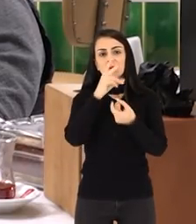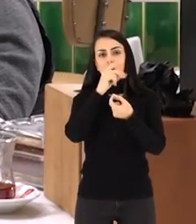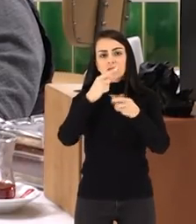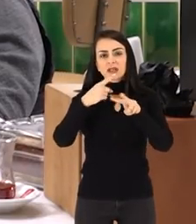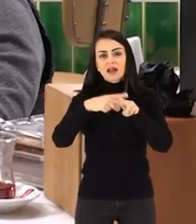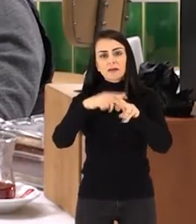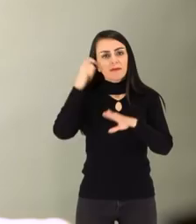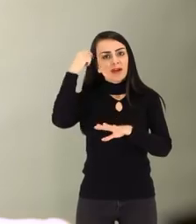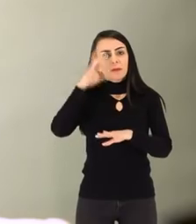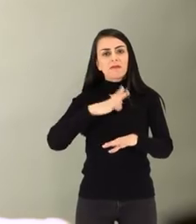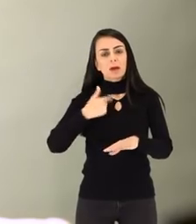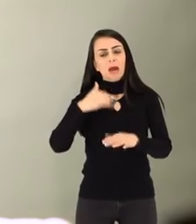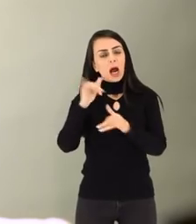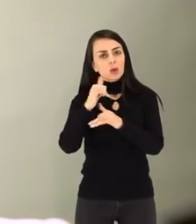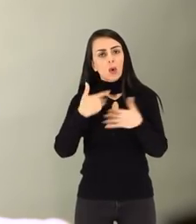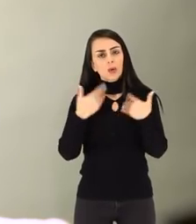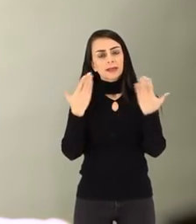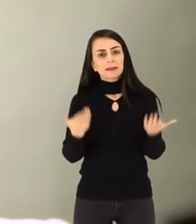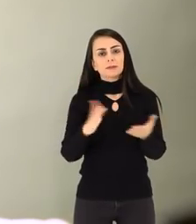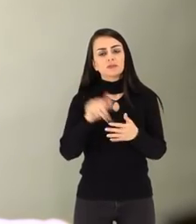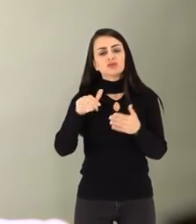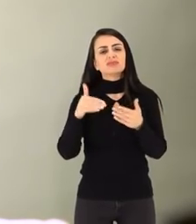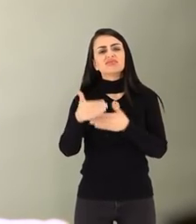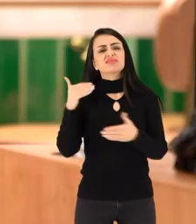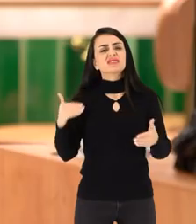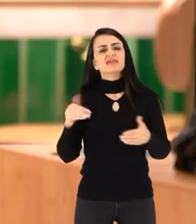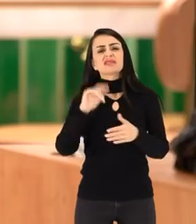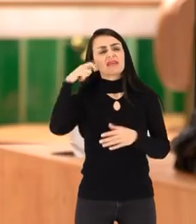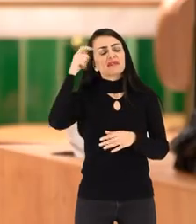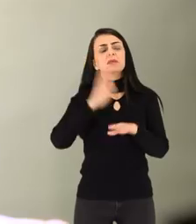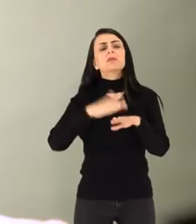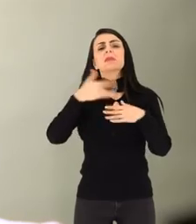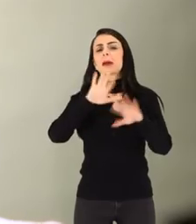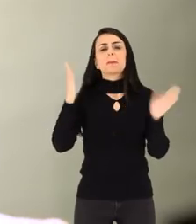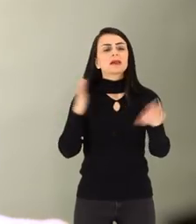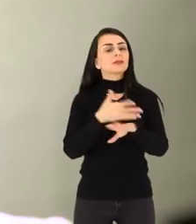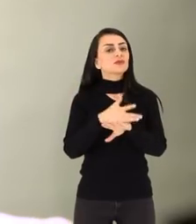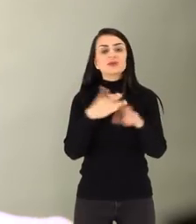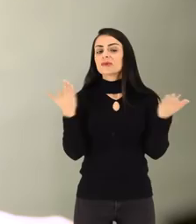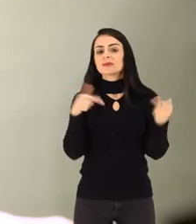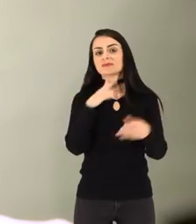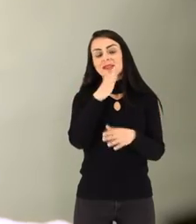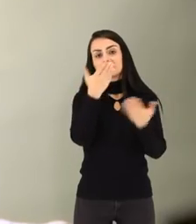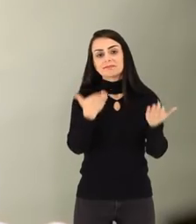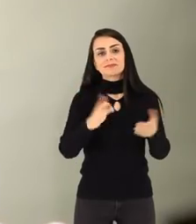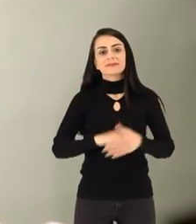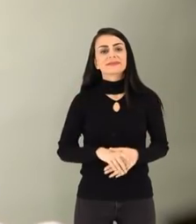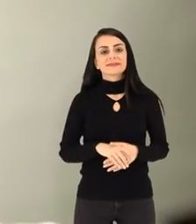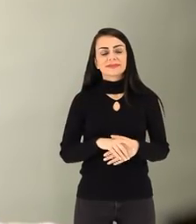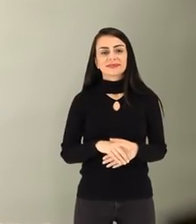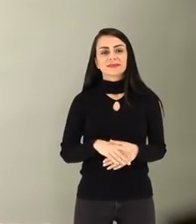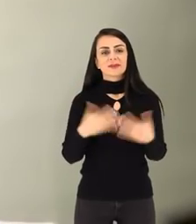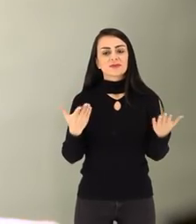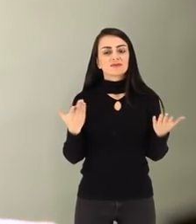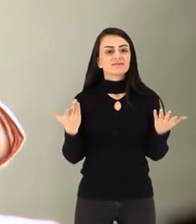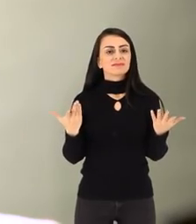filminde oynamıştım. Onun dışında film yapmadım yani. Sinema filmi? Çünkü zaten biliyorsun öyle bir